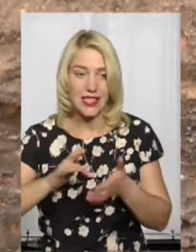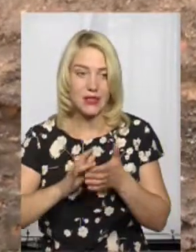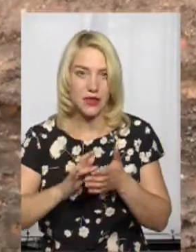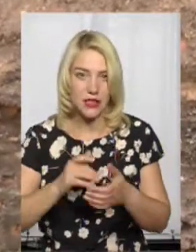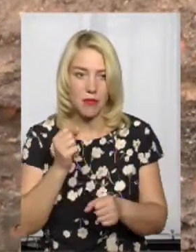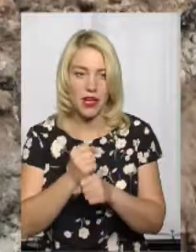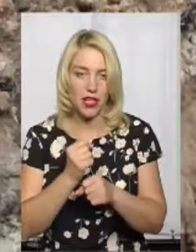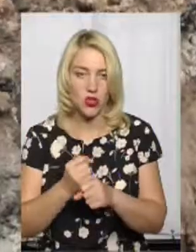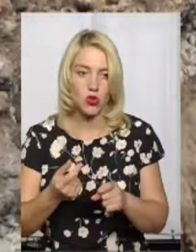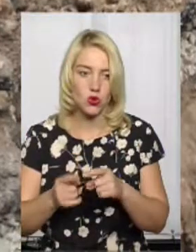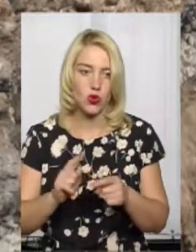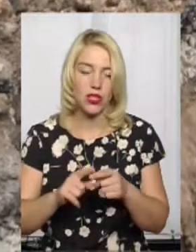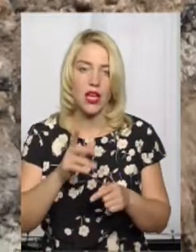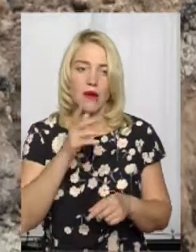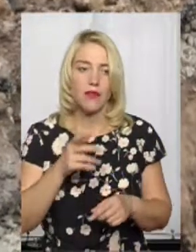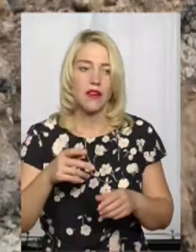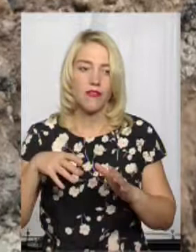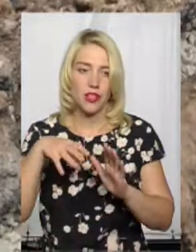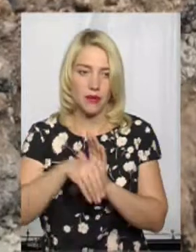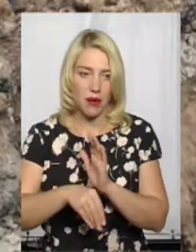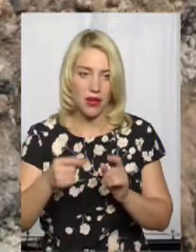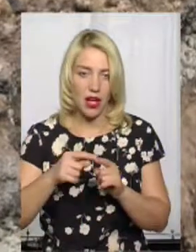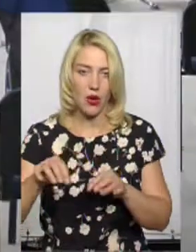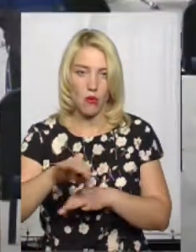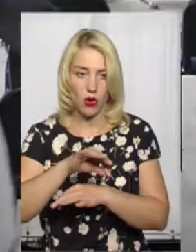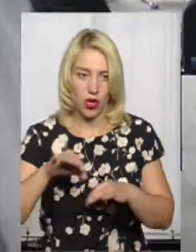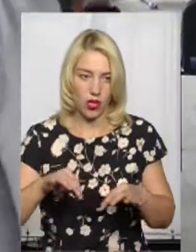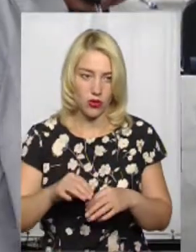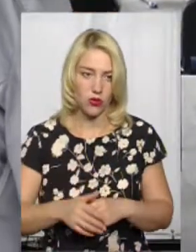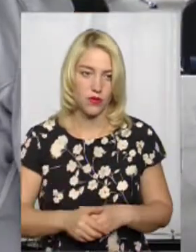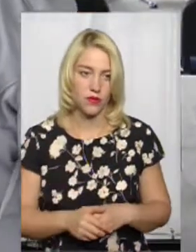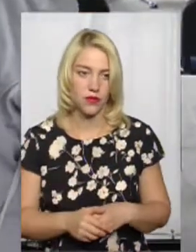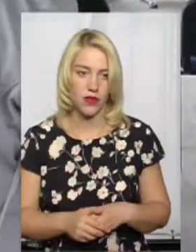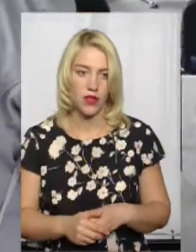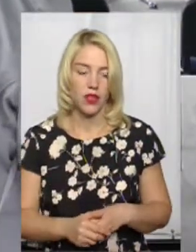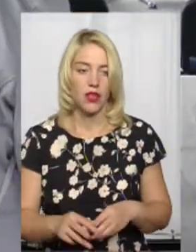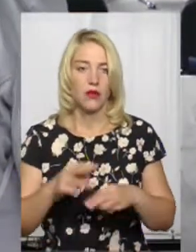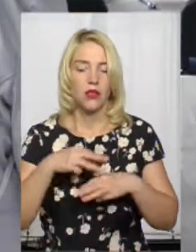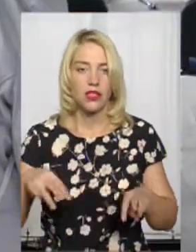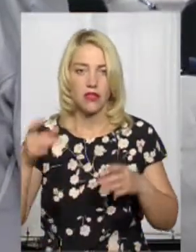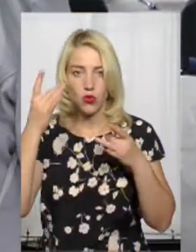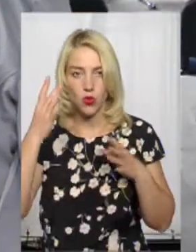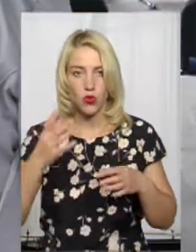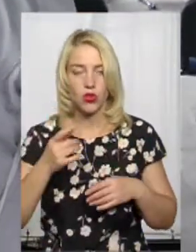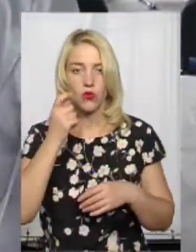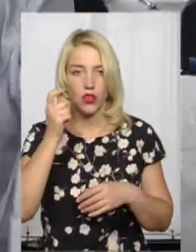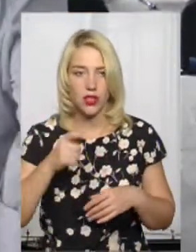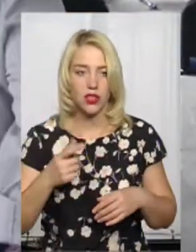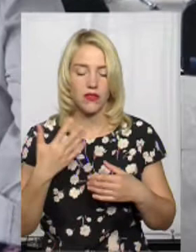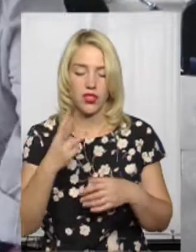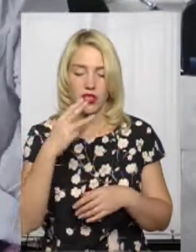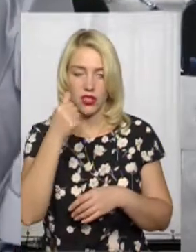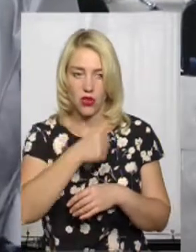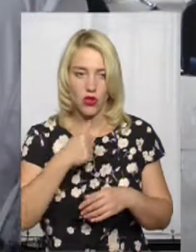у якій 3 липня перемогла Полонська об'єднана територіальна громада, каже Тетяна Ярославська. Міністерство культури України вже 3-й рік